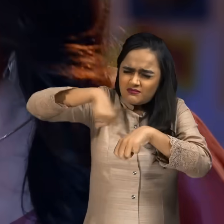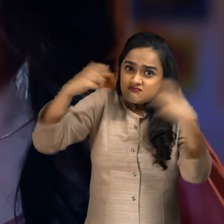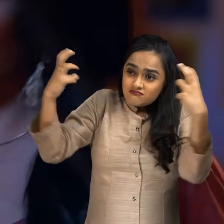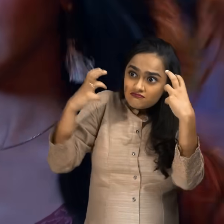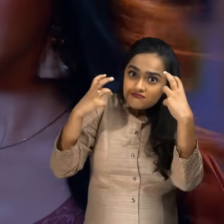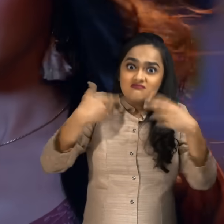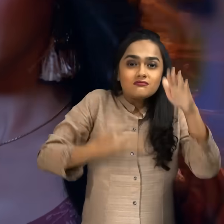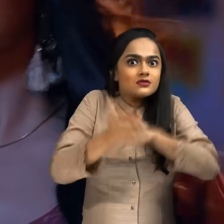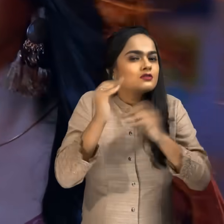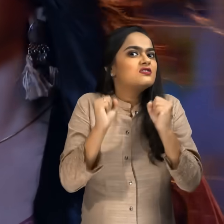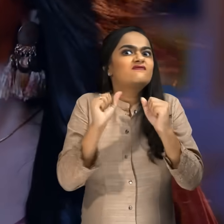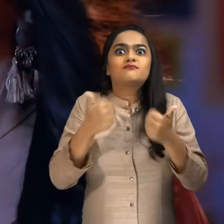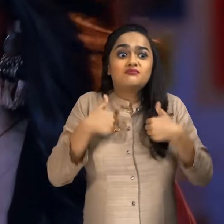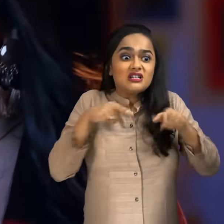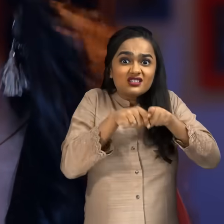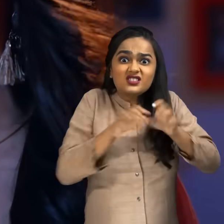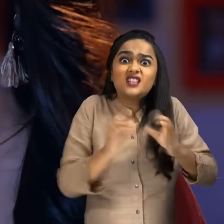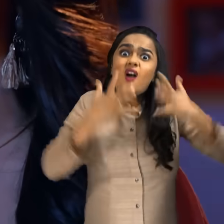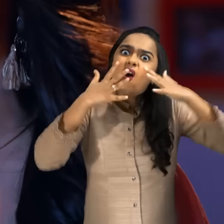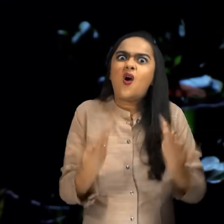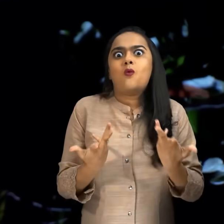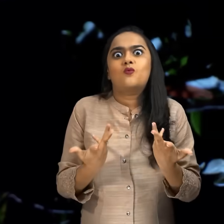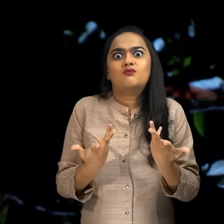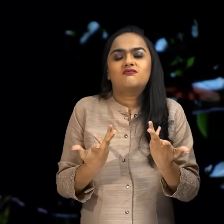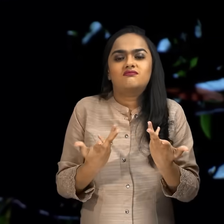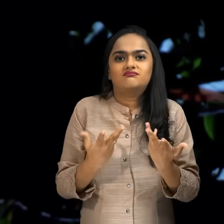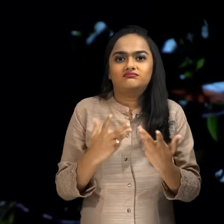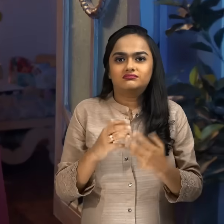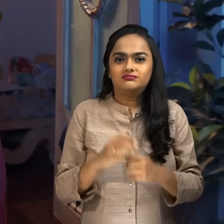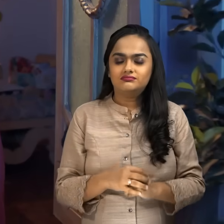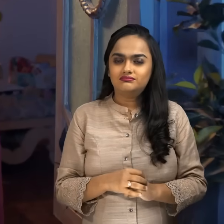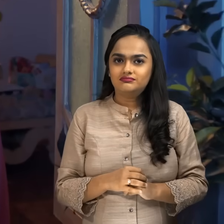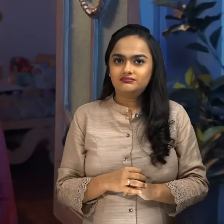पूरी कायनात को तैनात कर रखा है मेरी लव स्टोरी में विलन बनाकर।